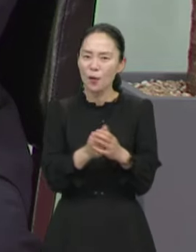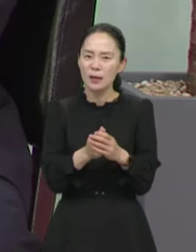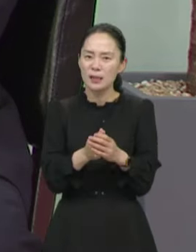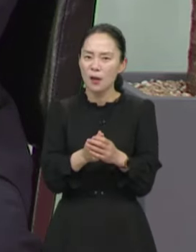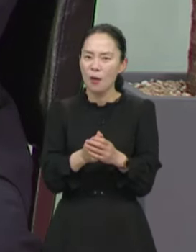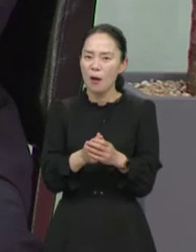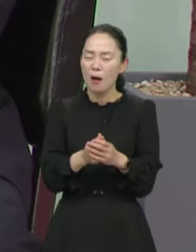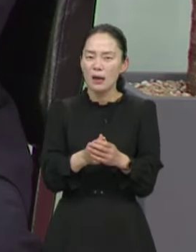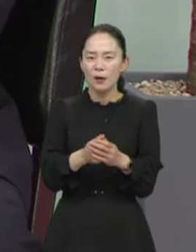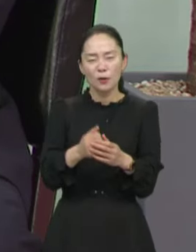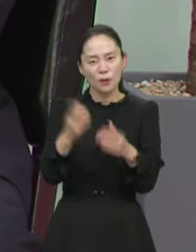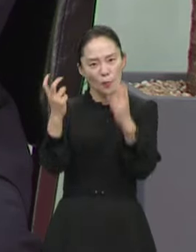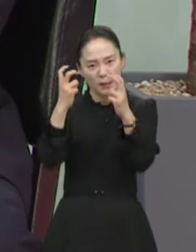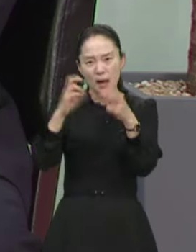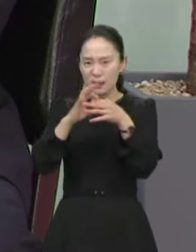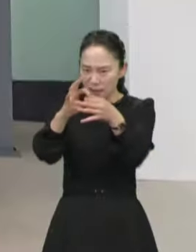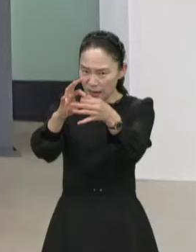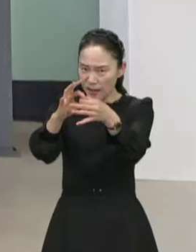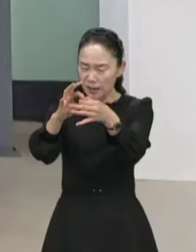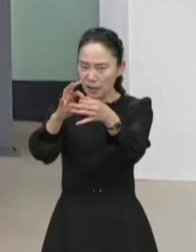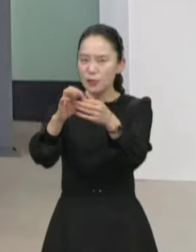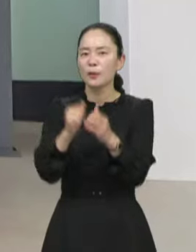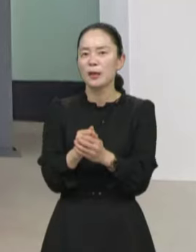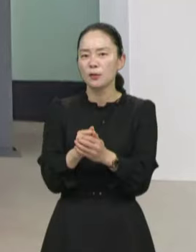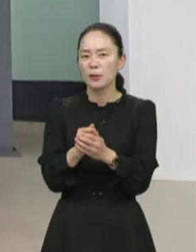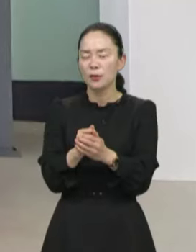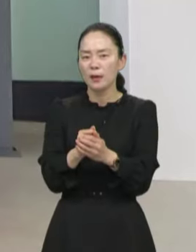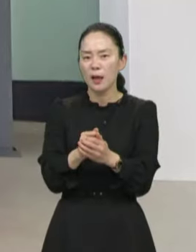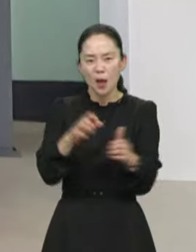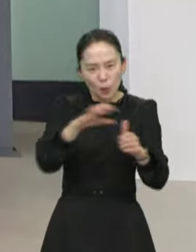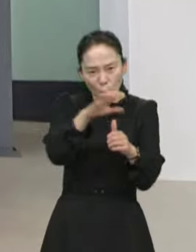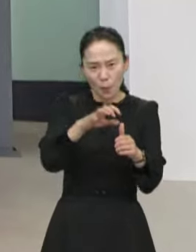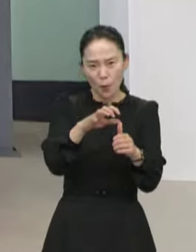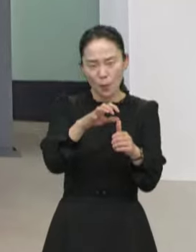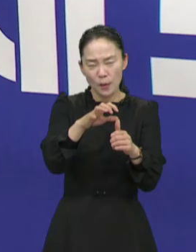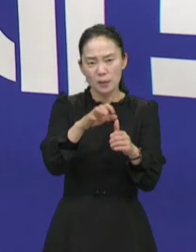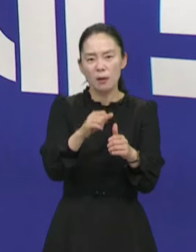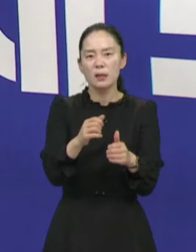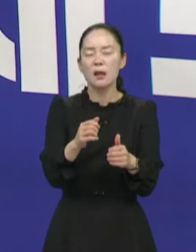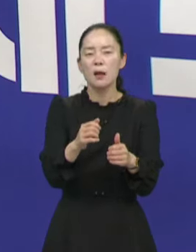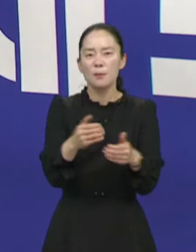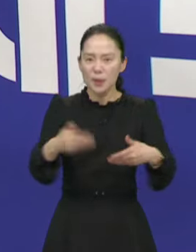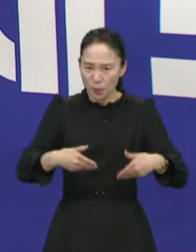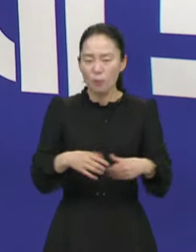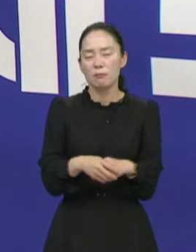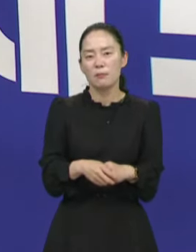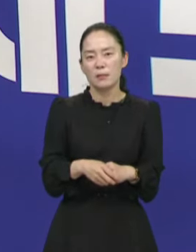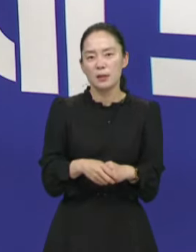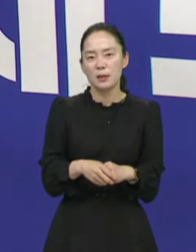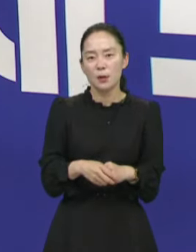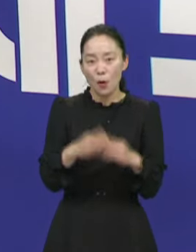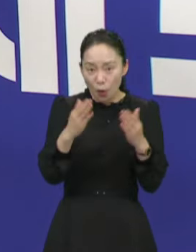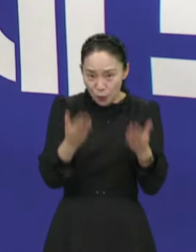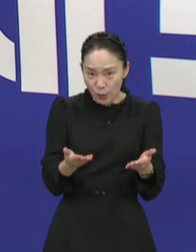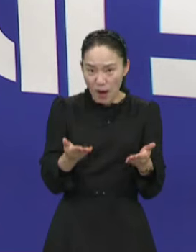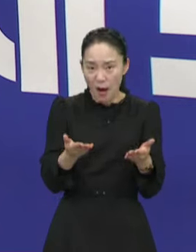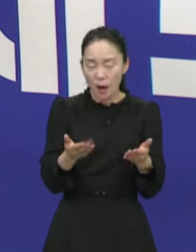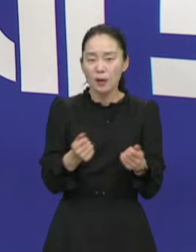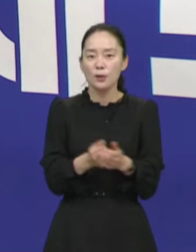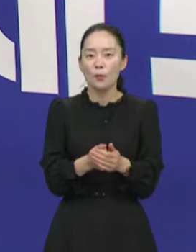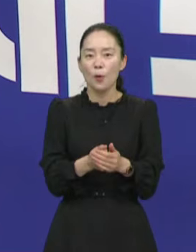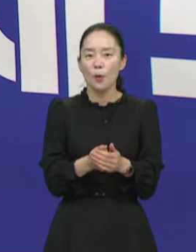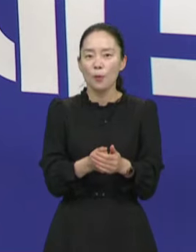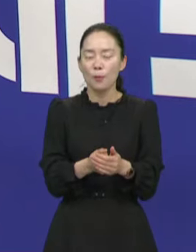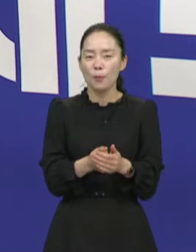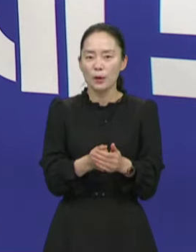일을 계속 할 수 있는 환경을 만들기 위해서는 반드시 공적 돌봄 시스템이 정착되어야 됩니다 그리고 육아휴직 급여 확대와 육가 휴직